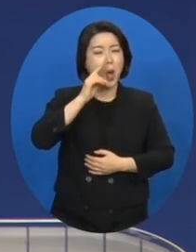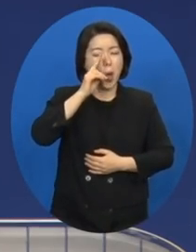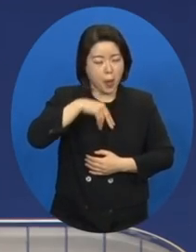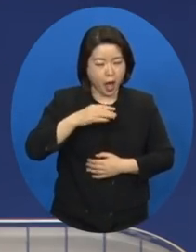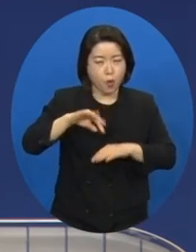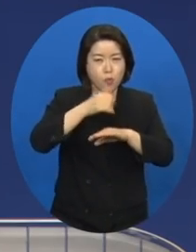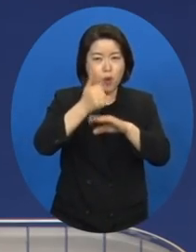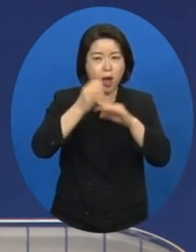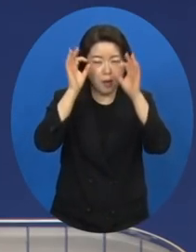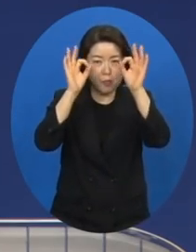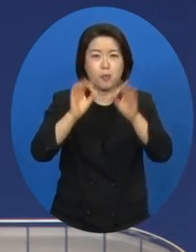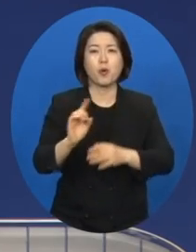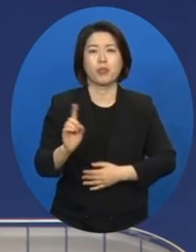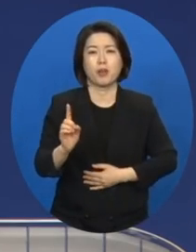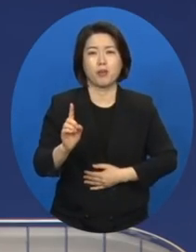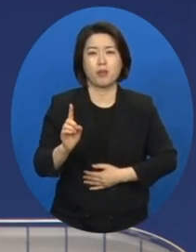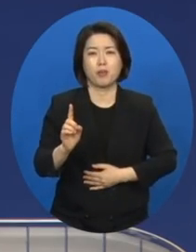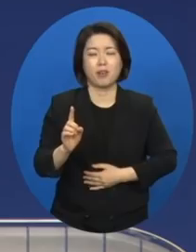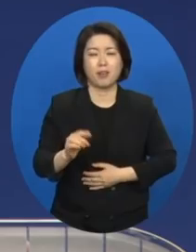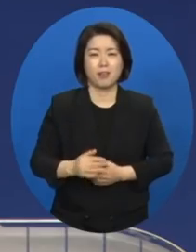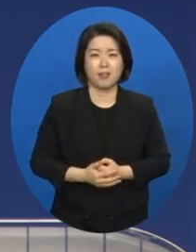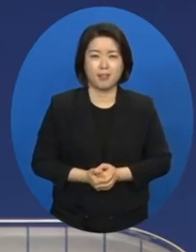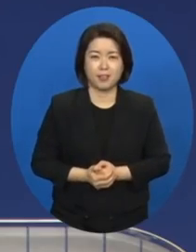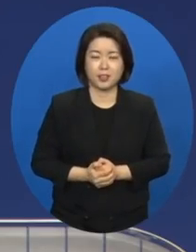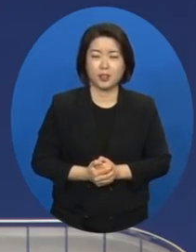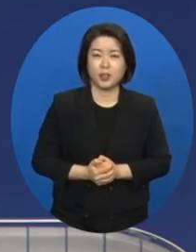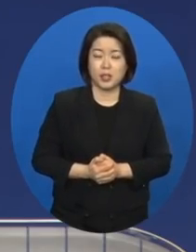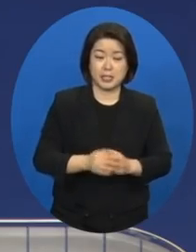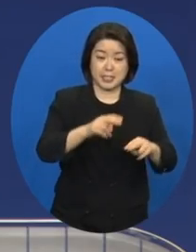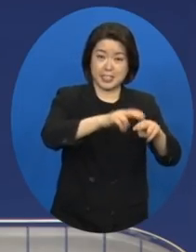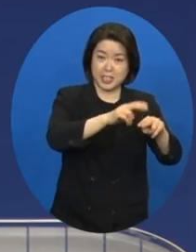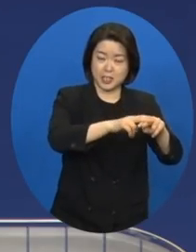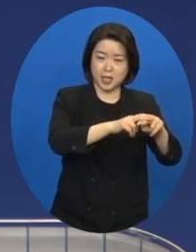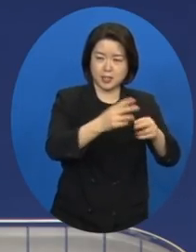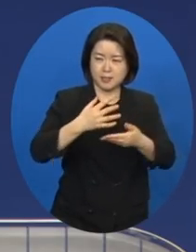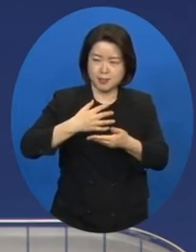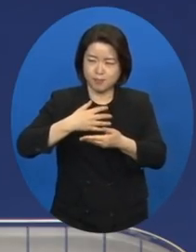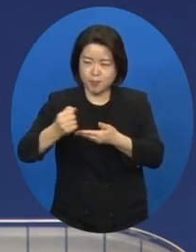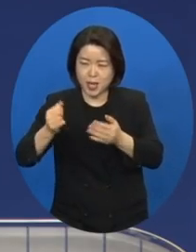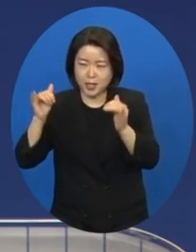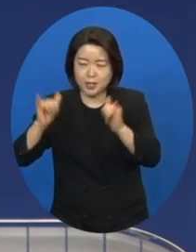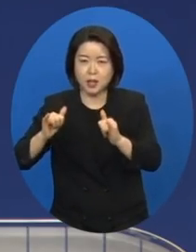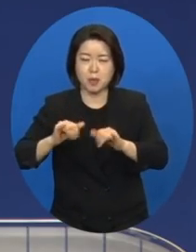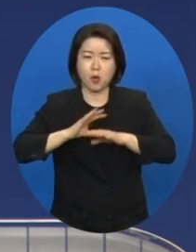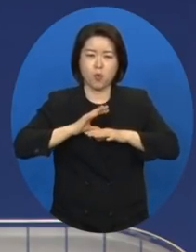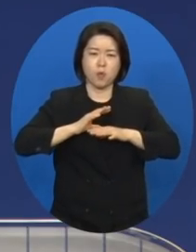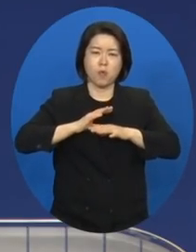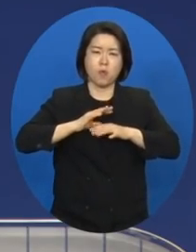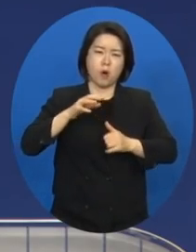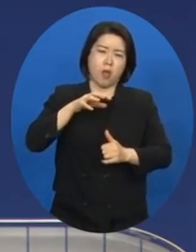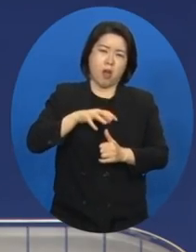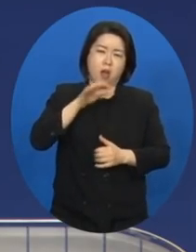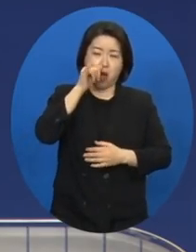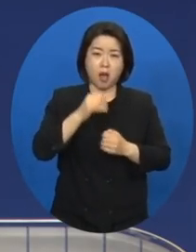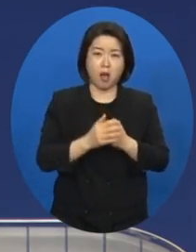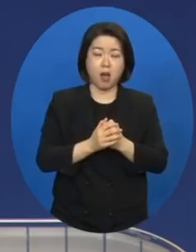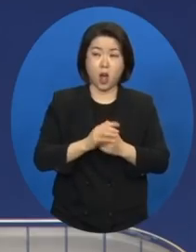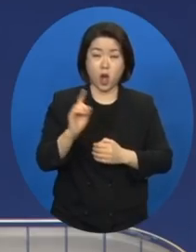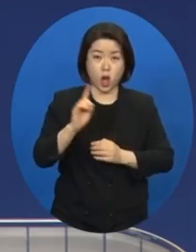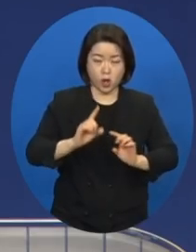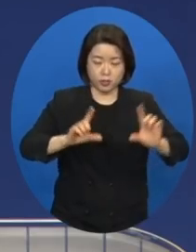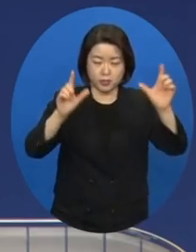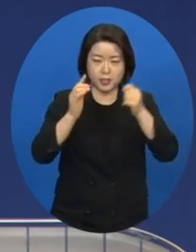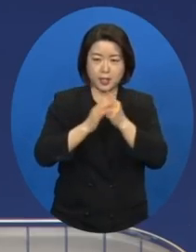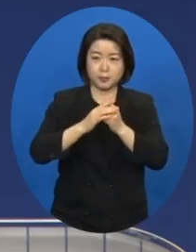그렇지 않더라고요. 이 왕자를 빼앗길지도 모른다는 두려움으로 사로잡혔습니다. 어느 날 다윗이 골리앗을